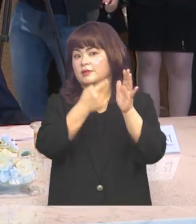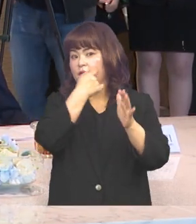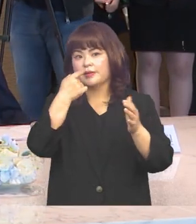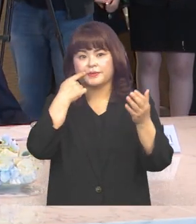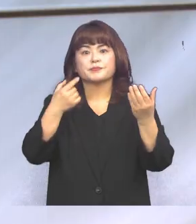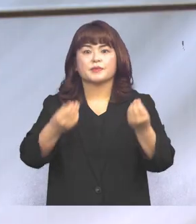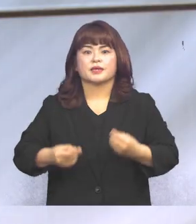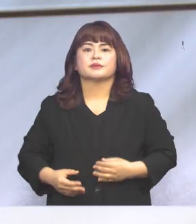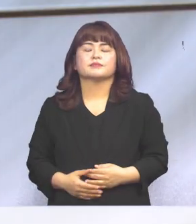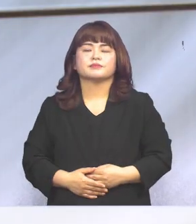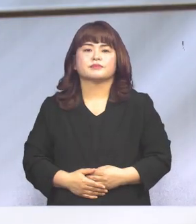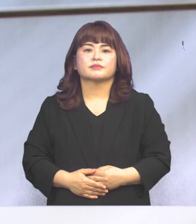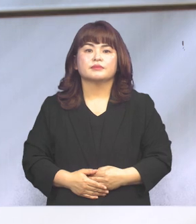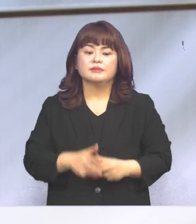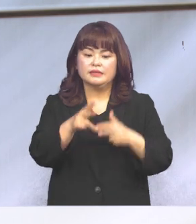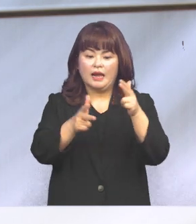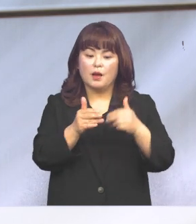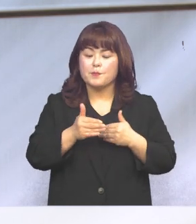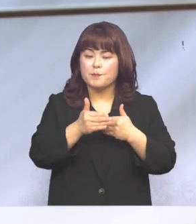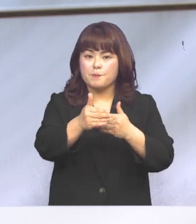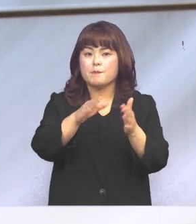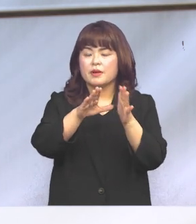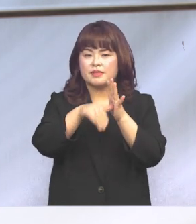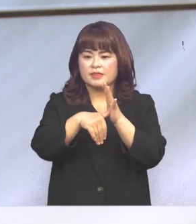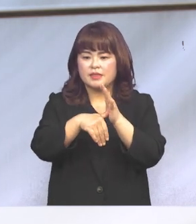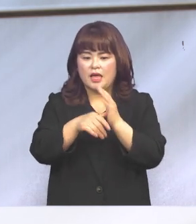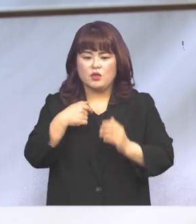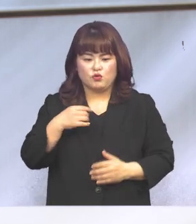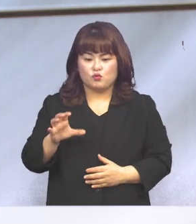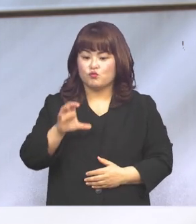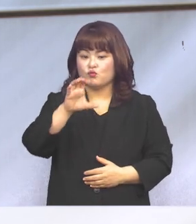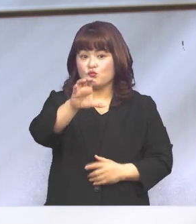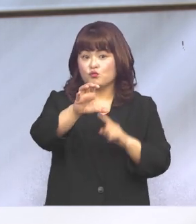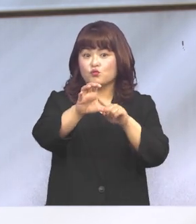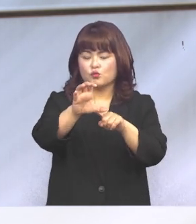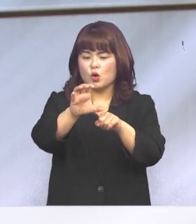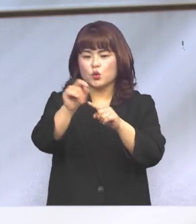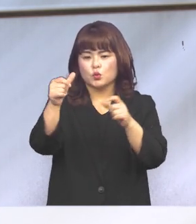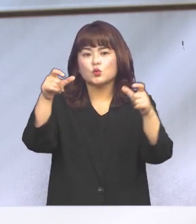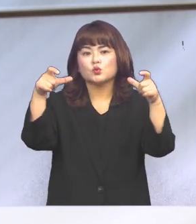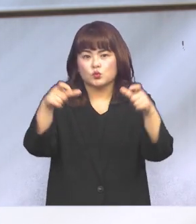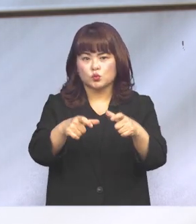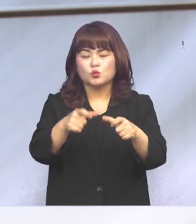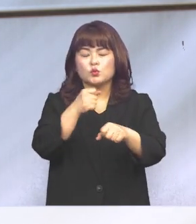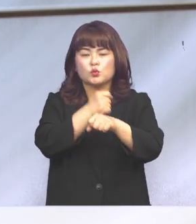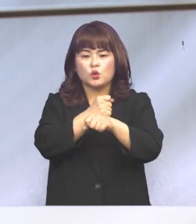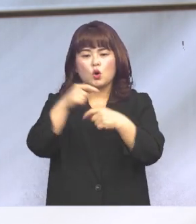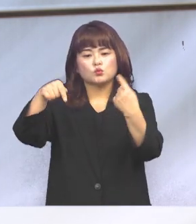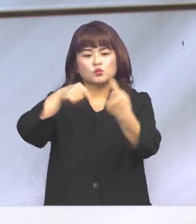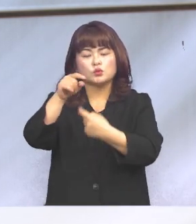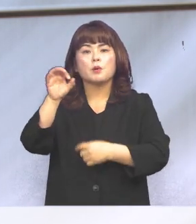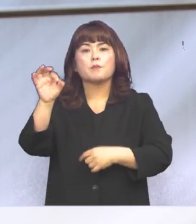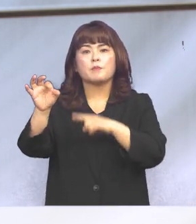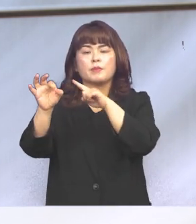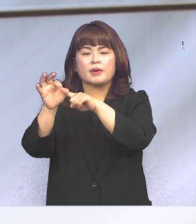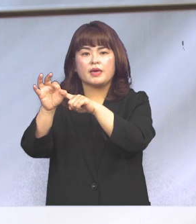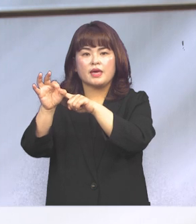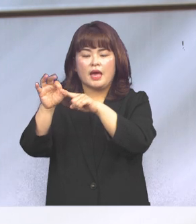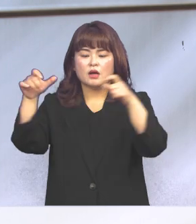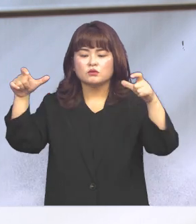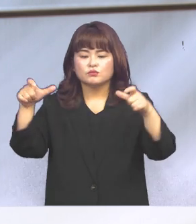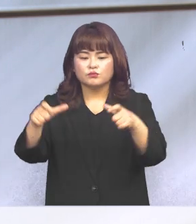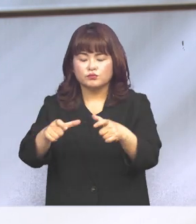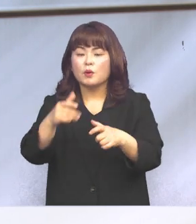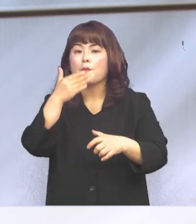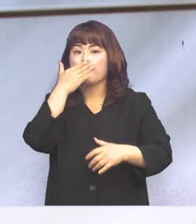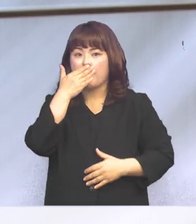확인됐습니다. 사업을 하는 데 있어서 들어가는 투자 비용도 훨씬 절감이 되고 운영 비용도